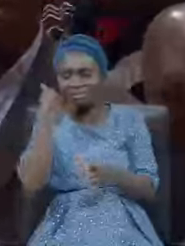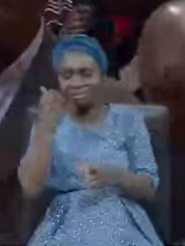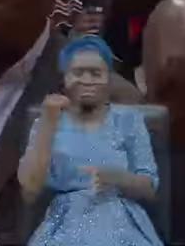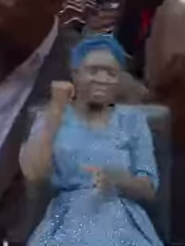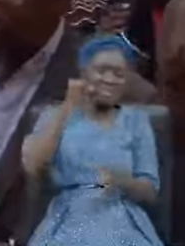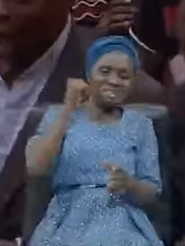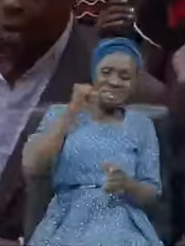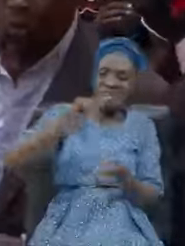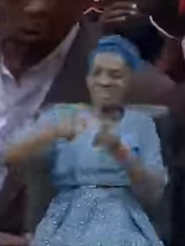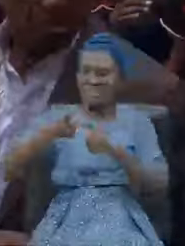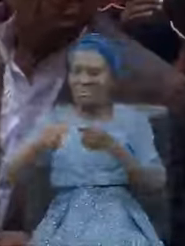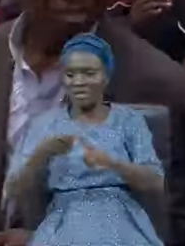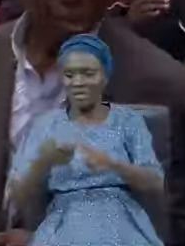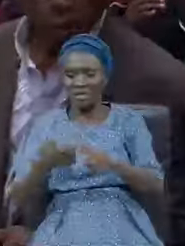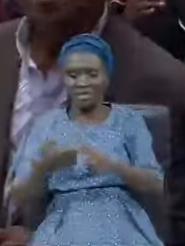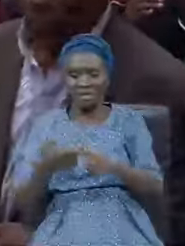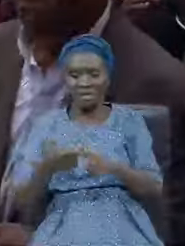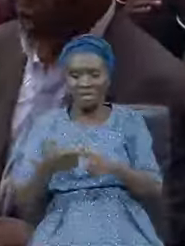copains et